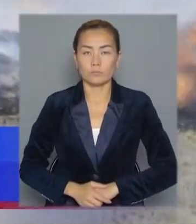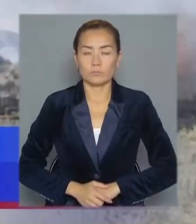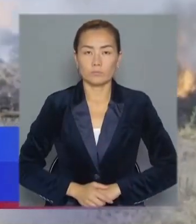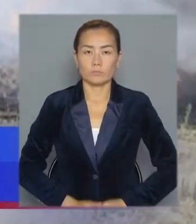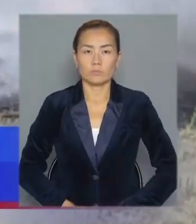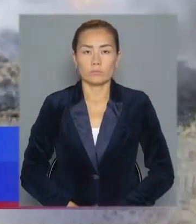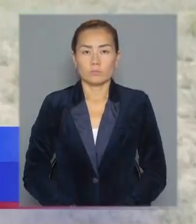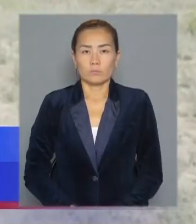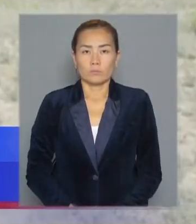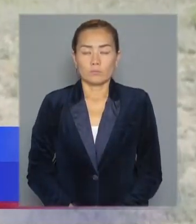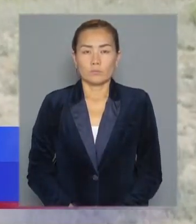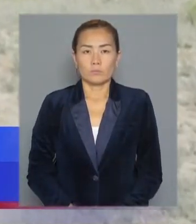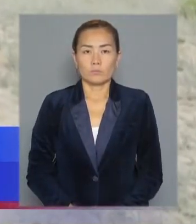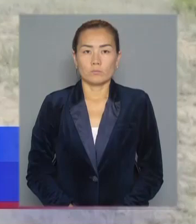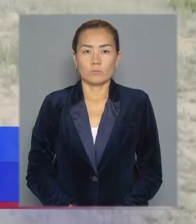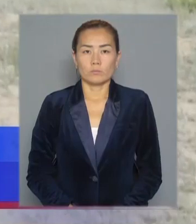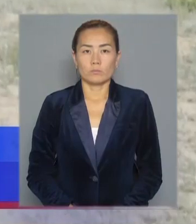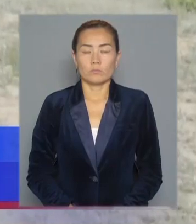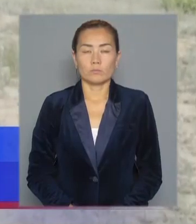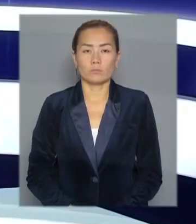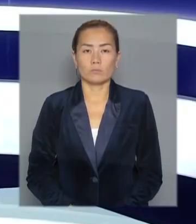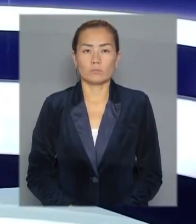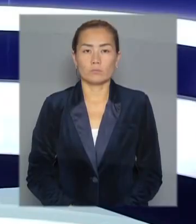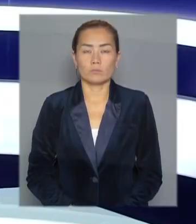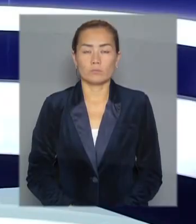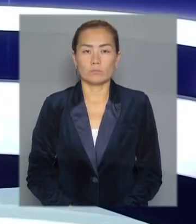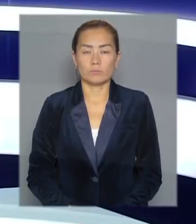өткізілген. Кауха Нұрлыбекқызы, жаңалық қызметі.